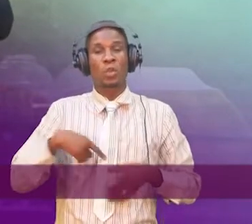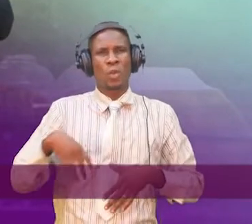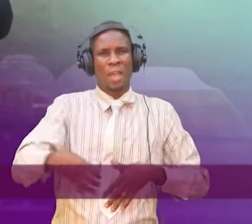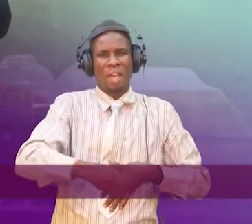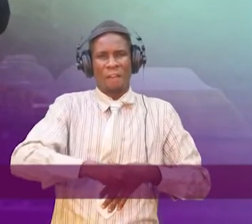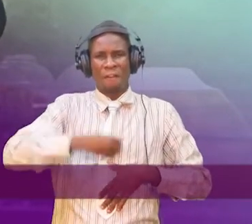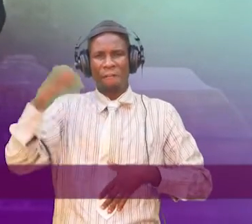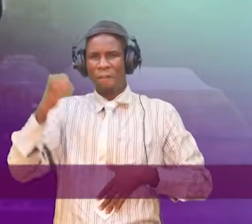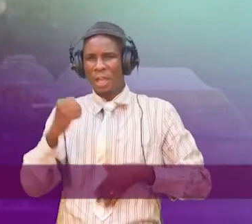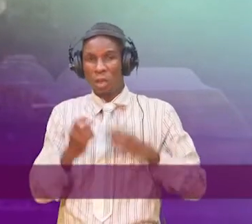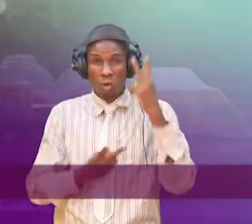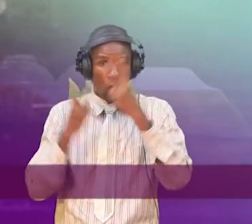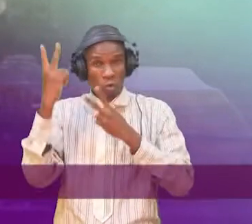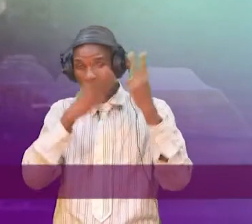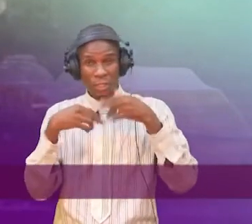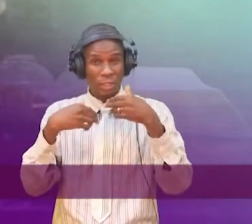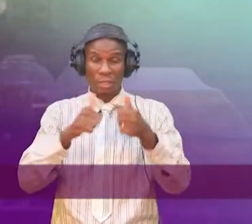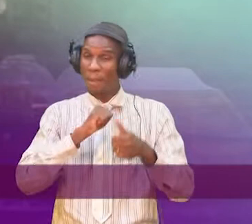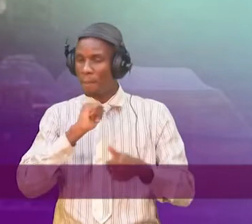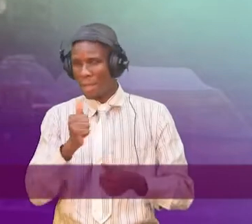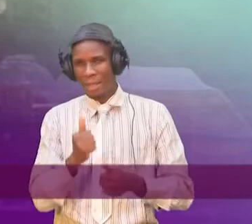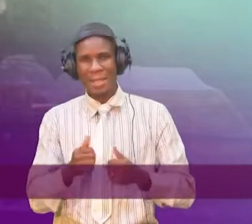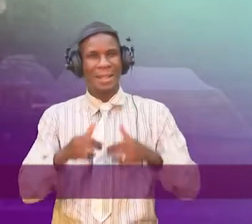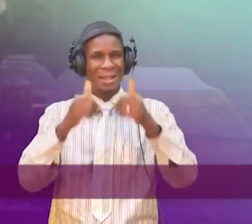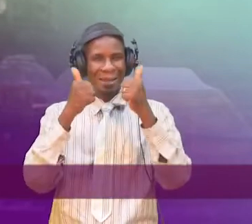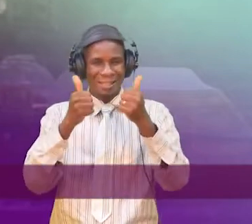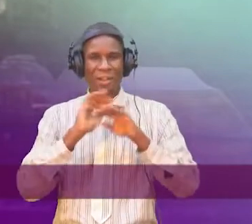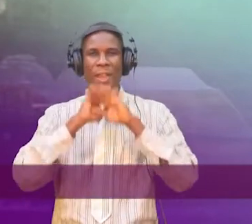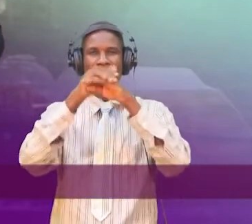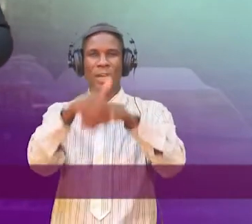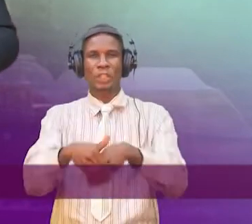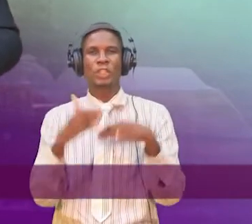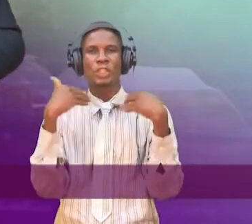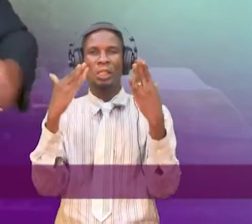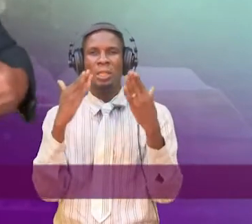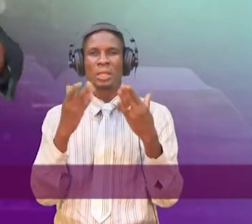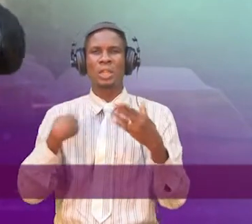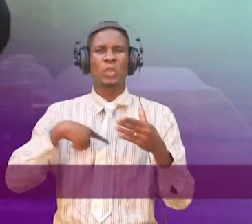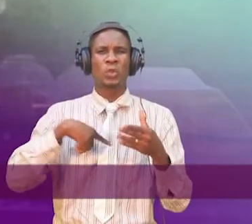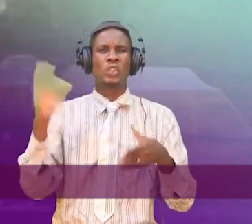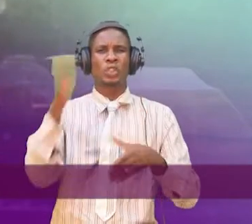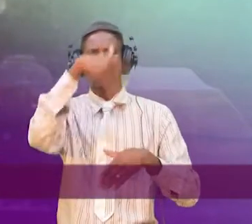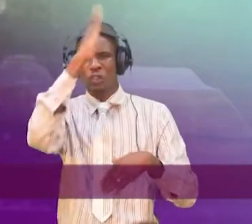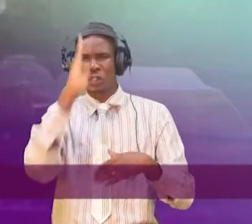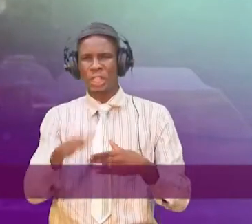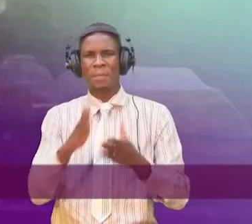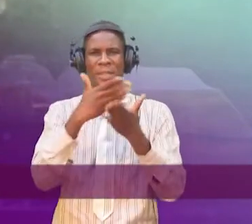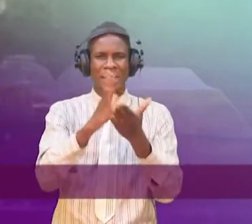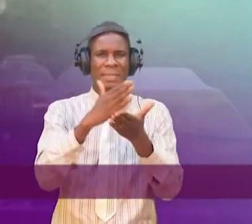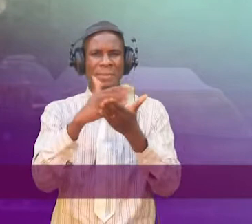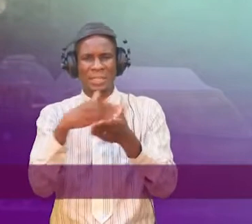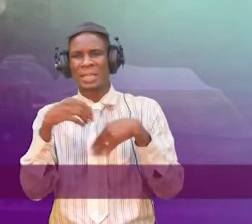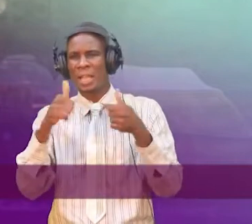tozali kozwa lobiko nto kosalela lobiko na makasi na biso te, kasi ezali nde na bokasi na